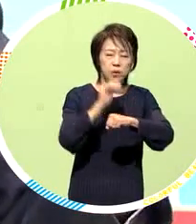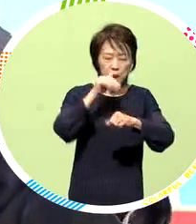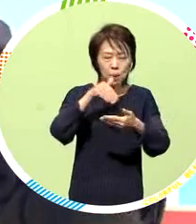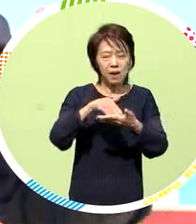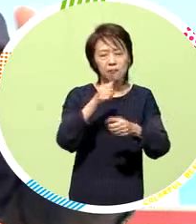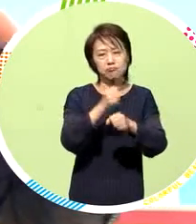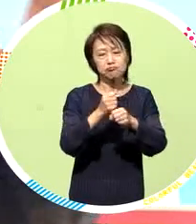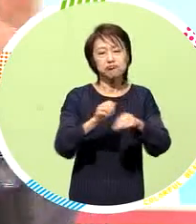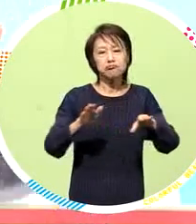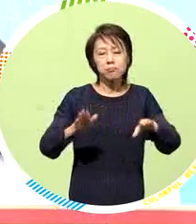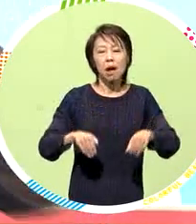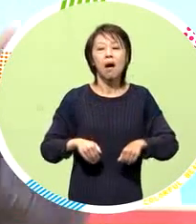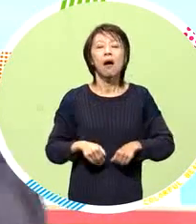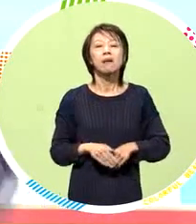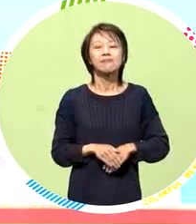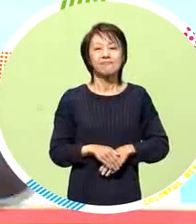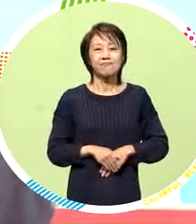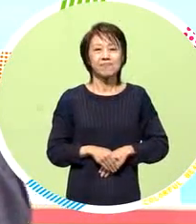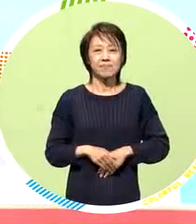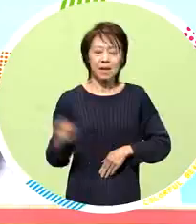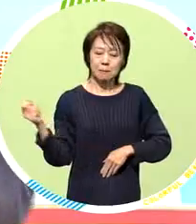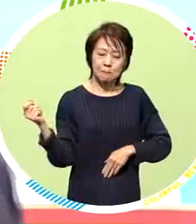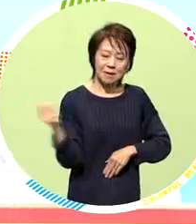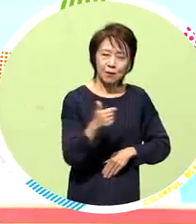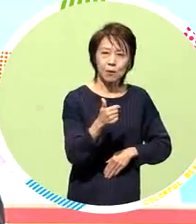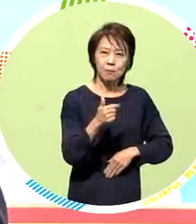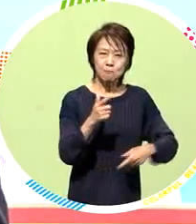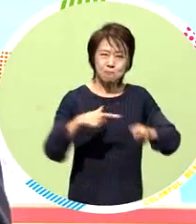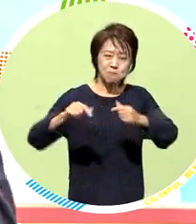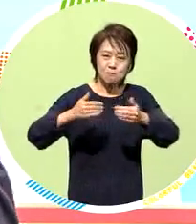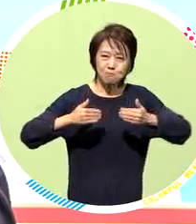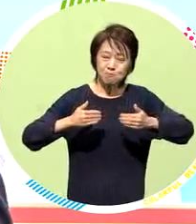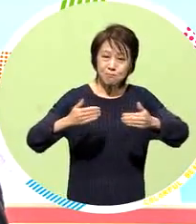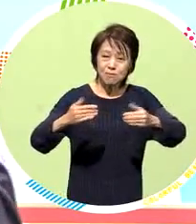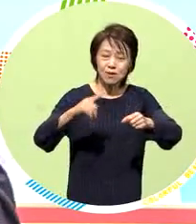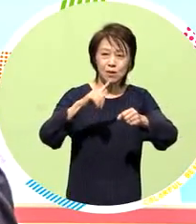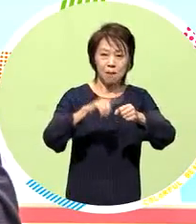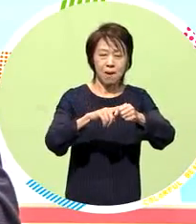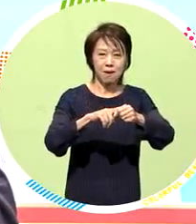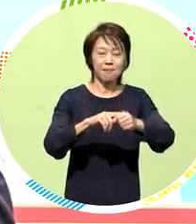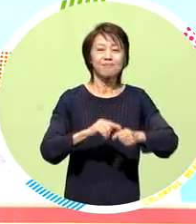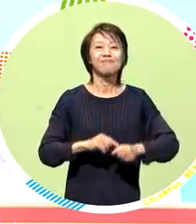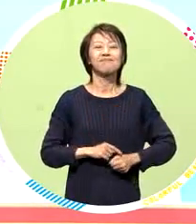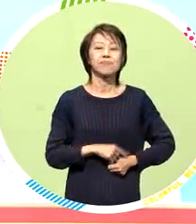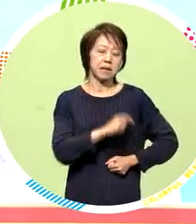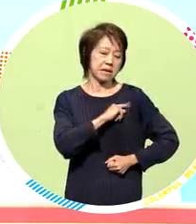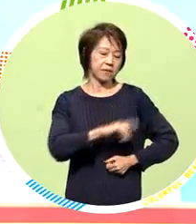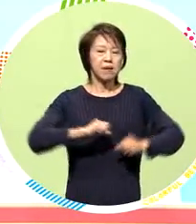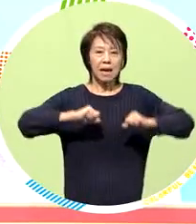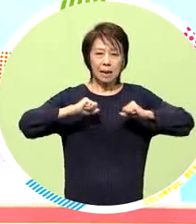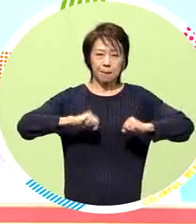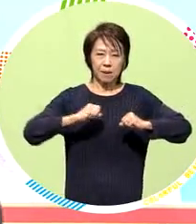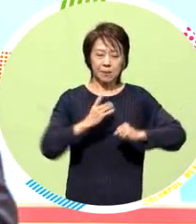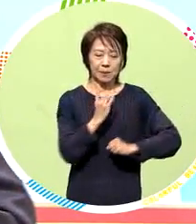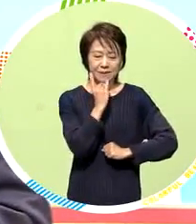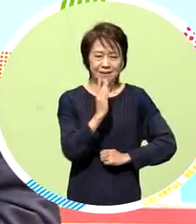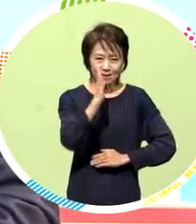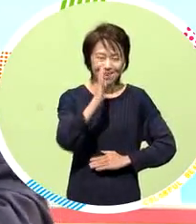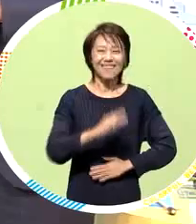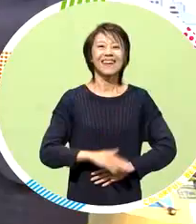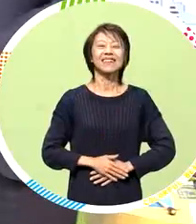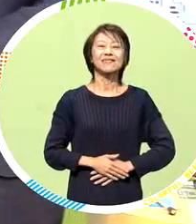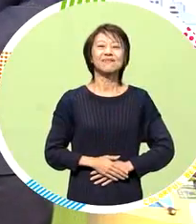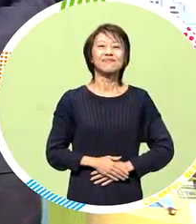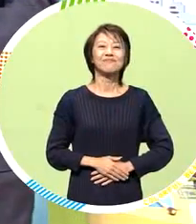ましたそしてこれでねどんどん勢いを増していくためにこの攻め度か他地域ですからね水期待していただきたいと思います